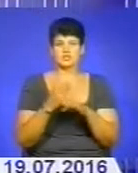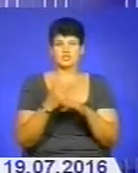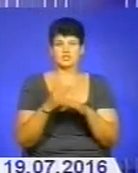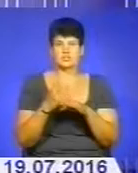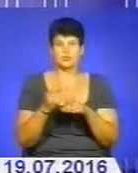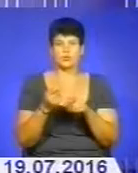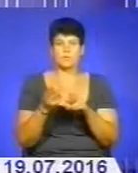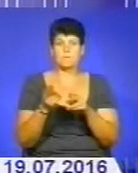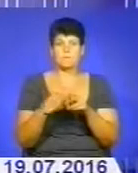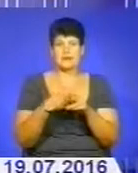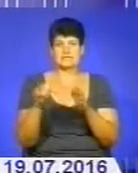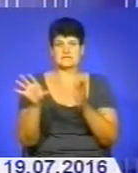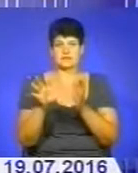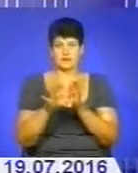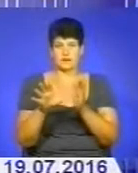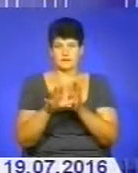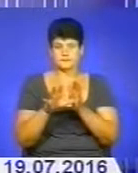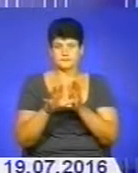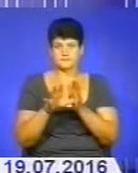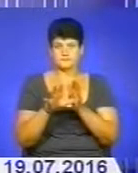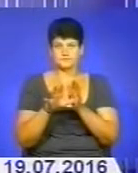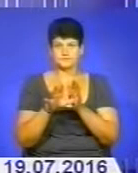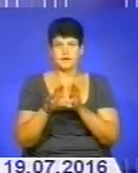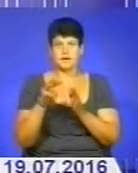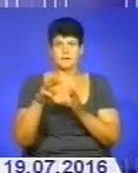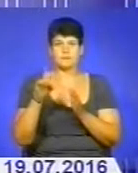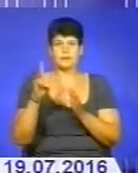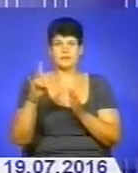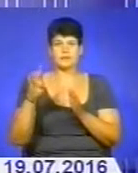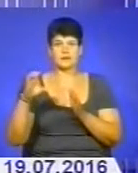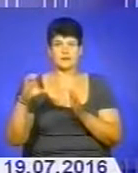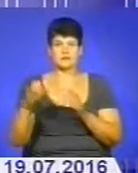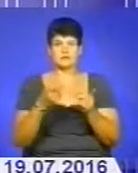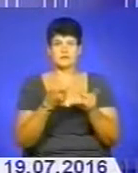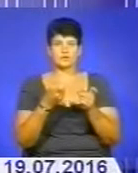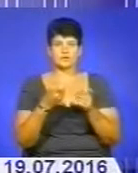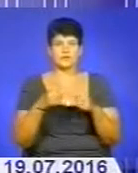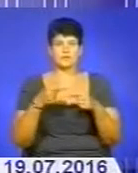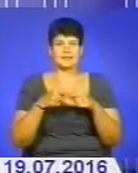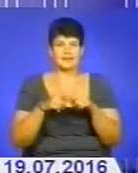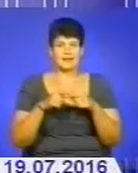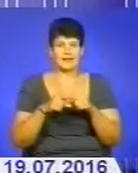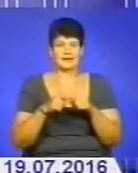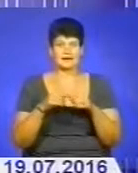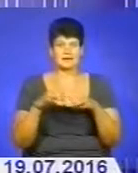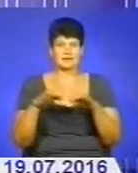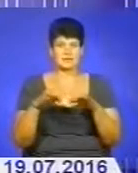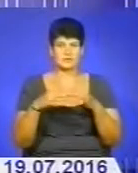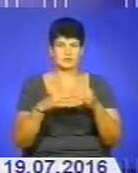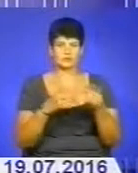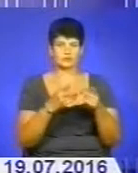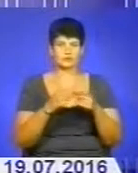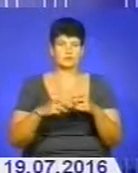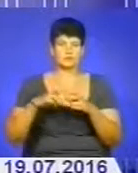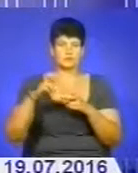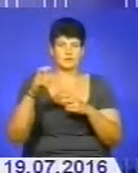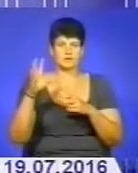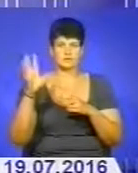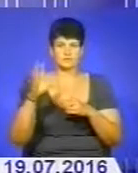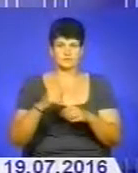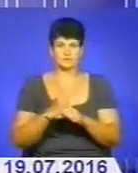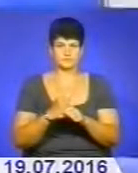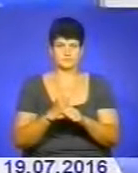подати електроенергію, ми шукаємо якісь. МНС залишаємо техніку, і МНС зараз їхню дробину. Ну, та таки на купу спасається.